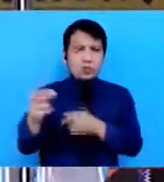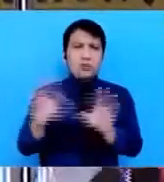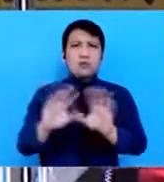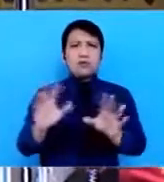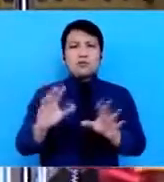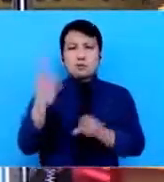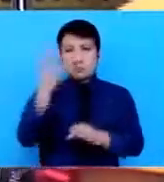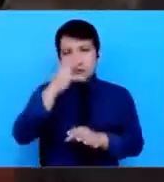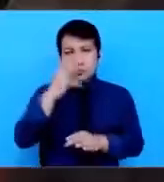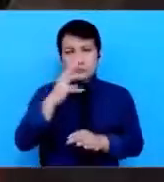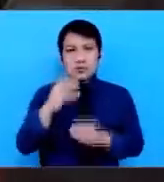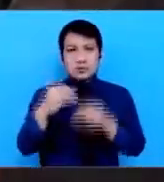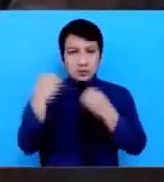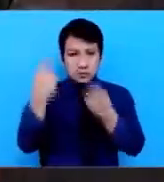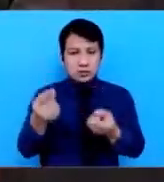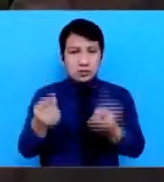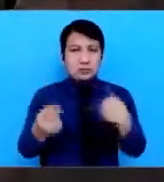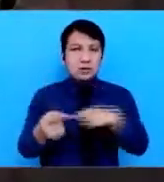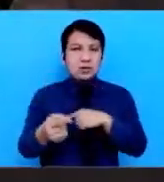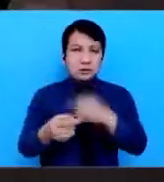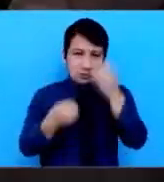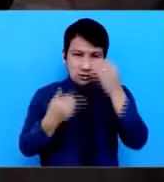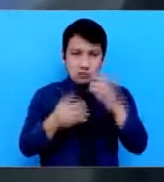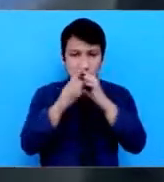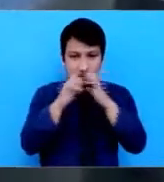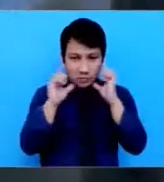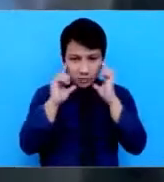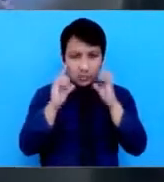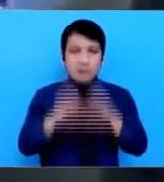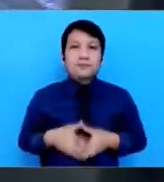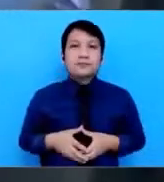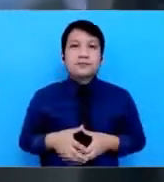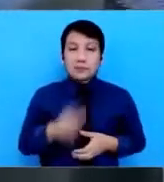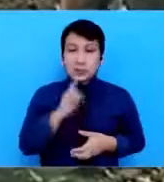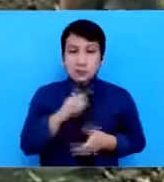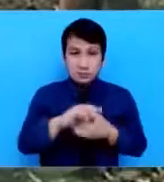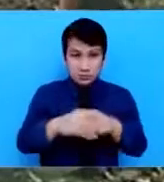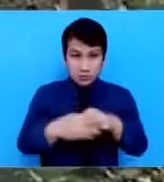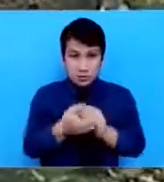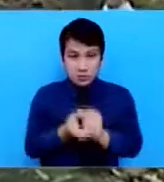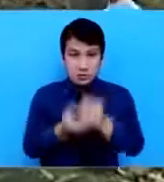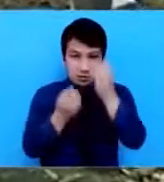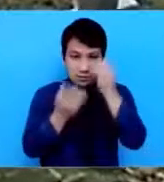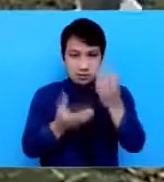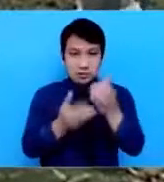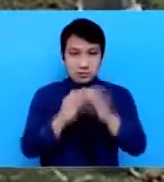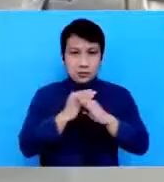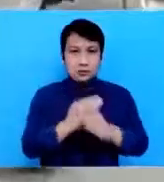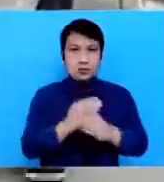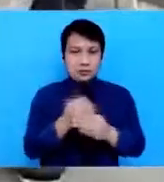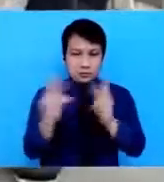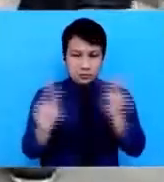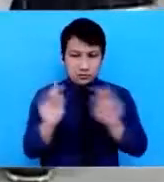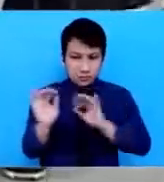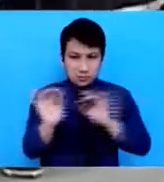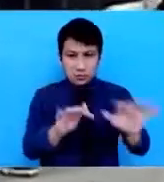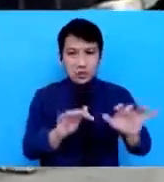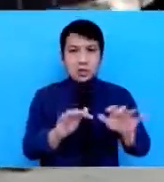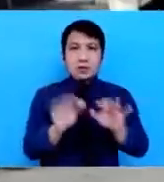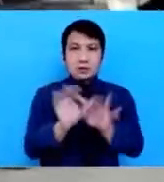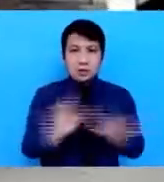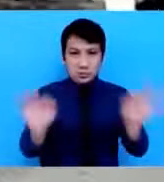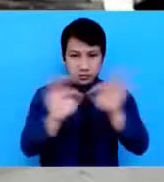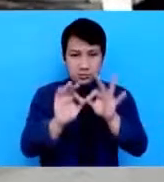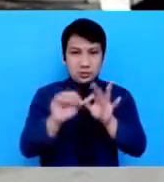maging kampante. Ugaliin ang pagsusuot ng face mask, paghuhugas ng kamay, pag-iwas sa matataong lugar, at higit sa lahat,